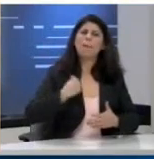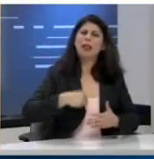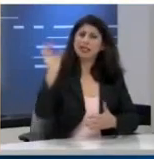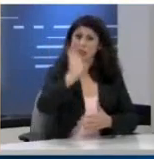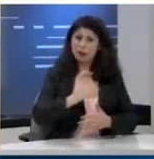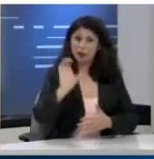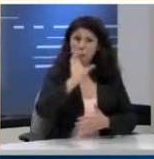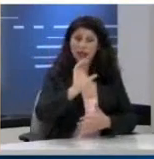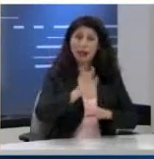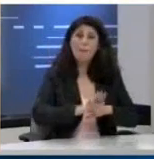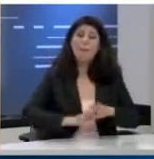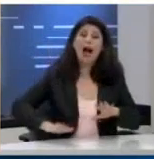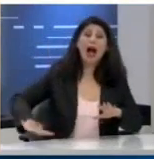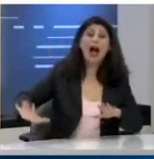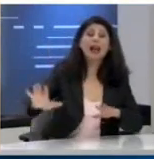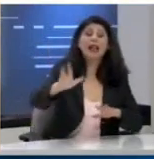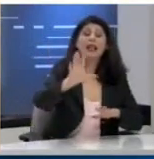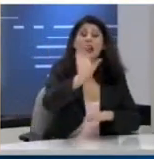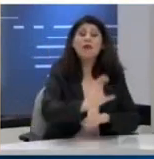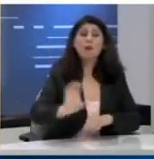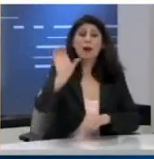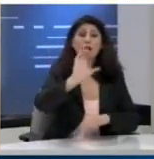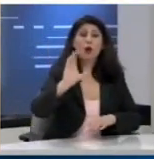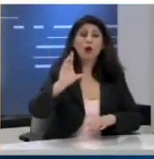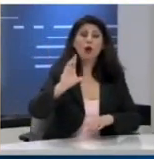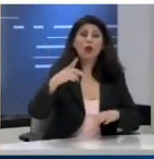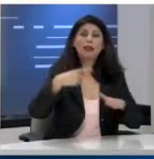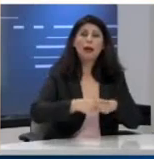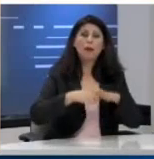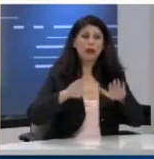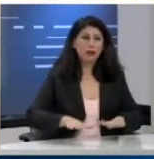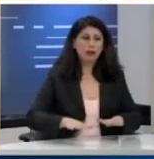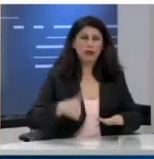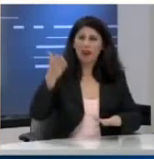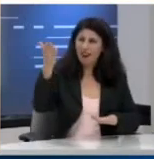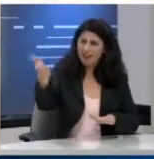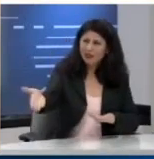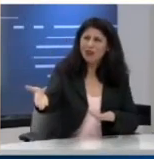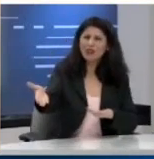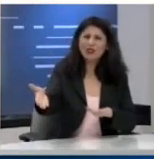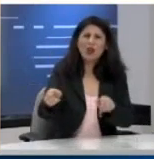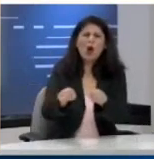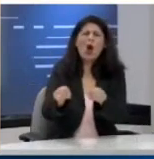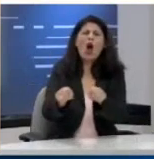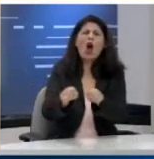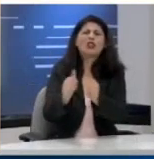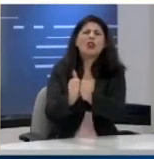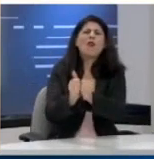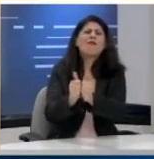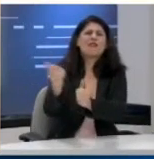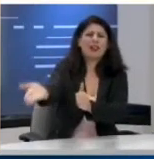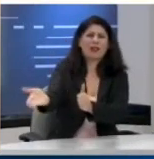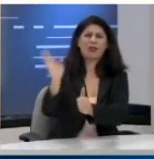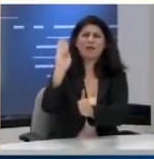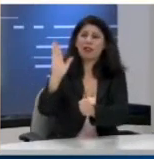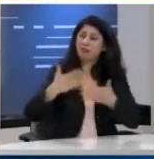Ευρωπαίοι, για ένα πανευρωπαϊκό ταμείο ανεργίας. Αυτός είναι ο Ευρωπαίος αρχηγός σας, ο στενός σας φίλος, ο κ. Βέμπερ. Να